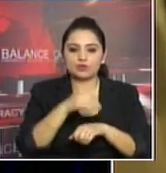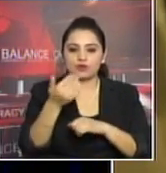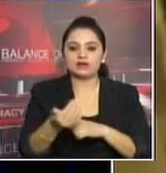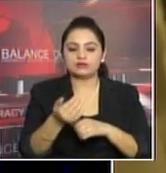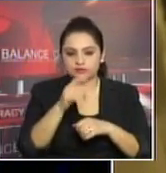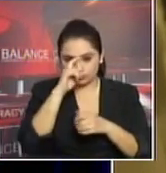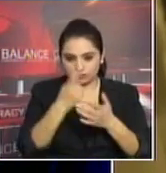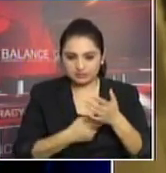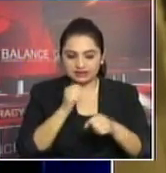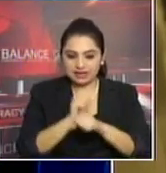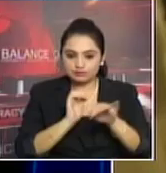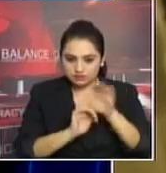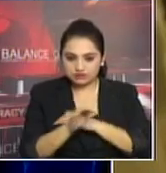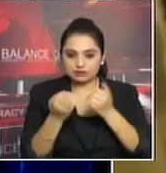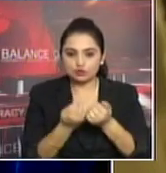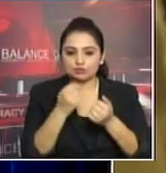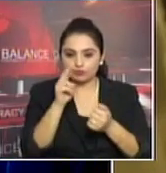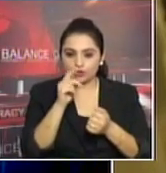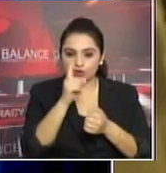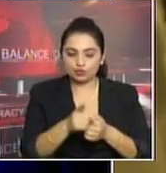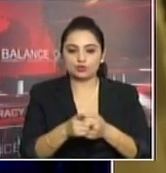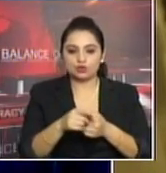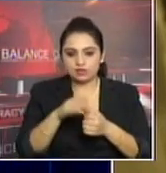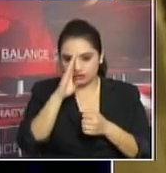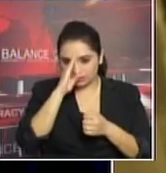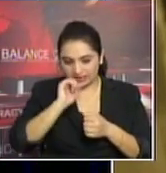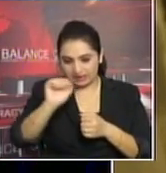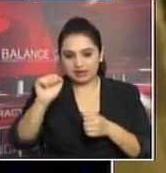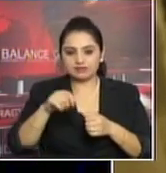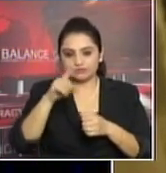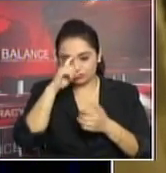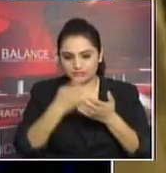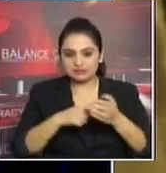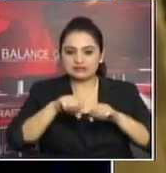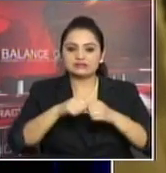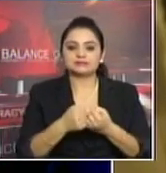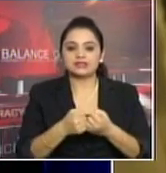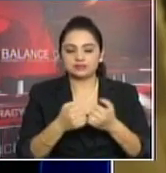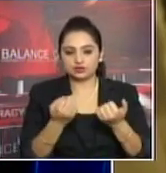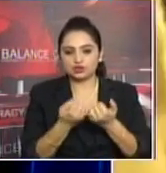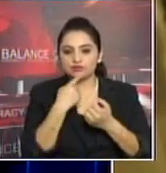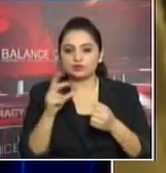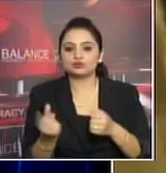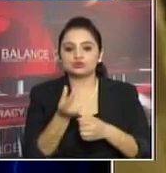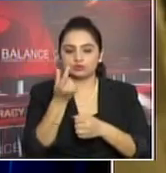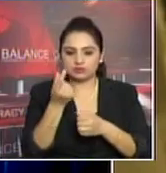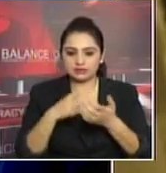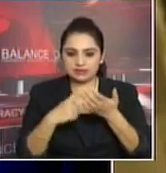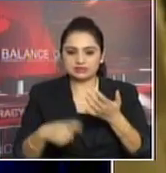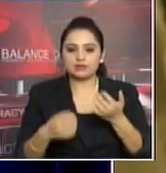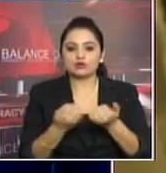कार्यान्वयन गर्नु गराउनु पर्नेमा सरकार स्वयं संविधान उल्लङ्घनमा सक्रिय भएकोले तत्काल राजीनामा दिनुपर्ने माग